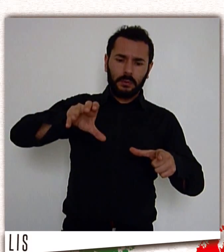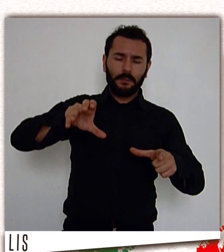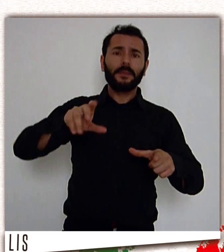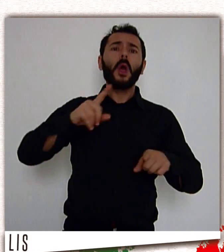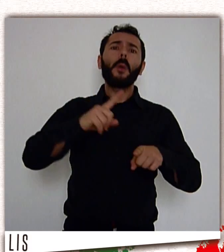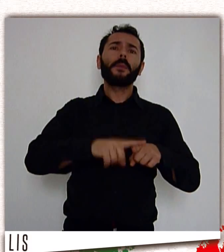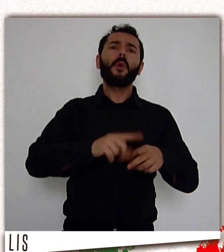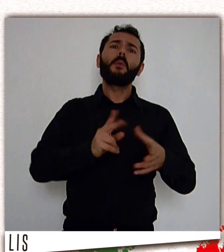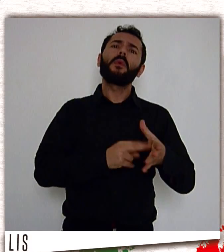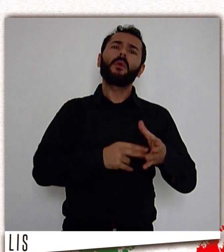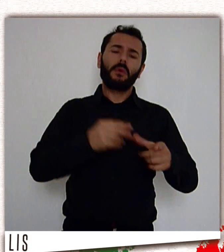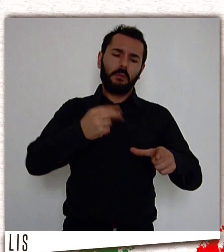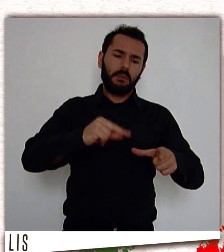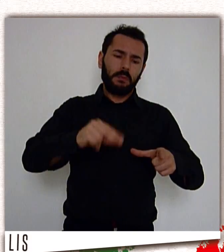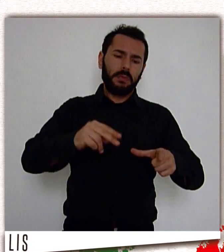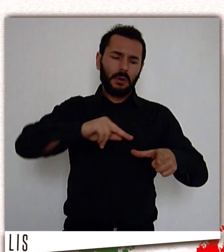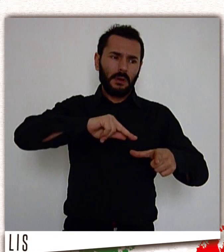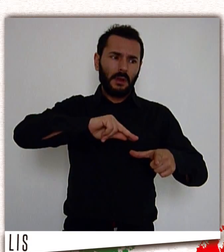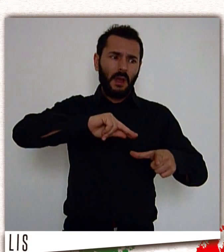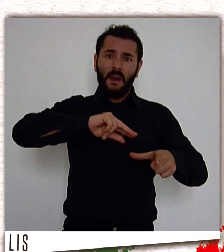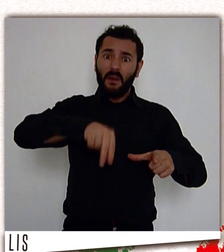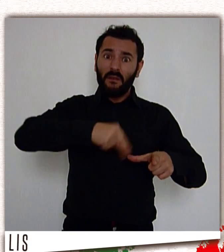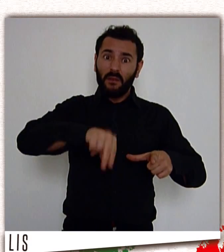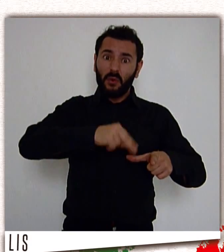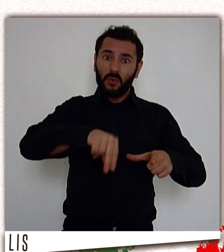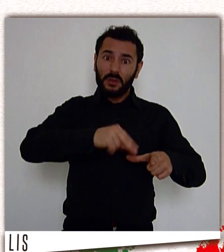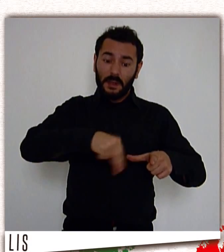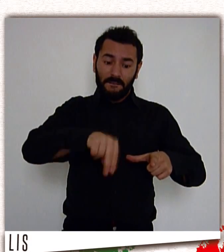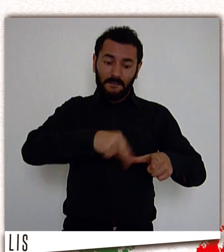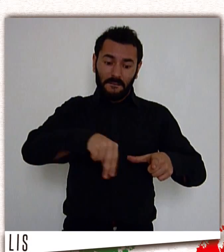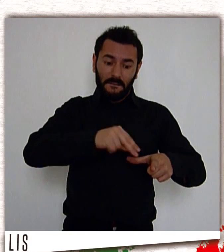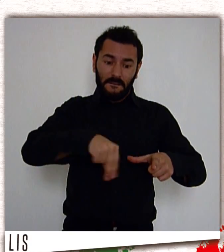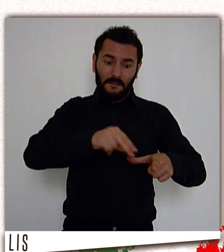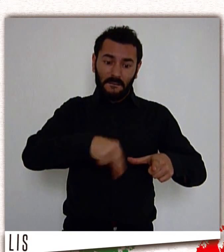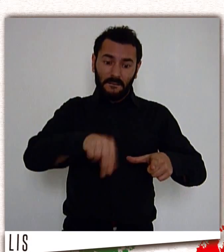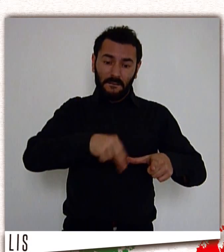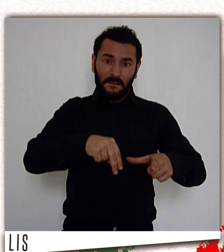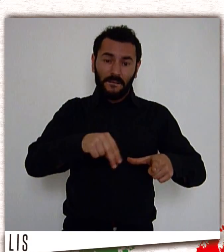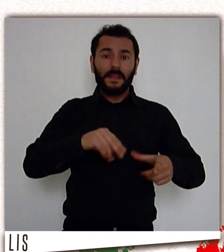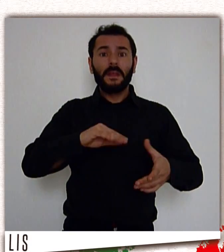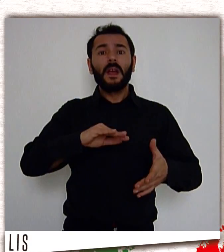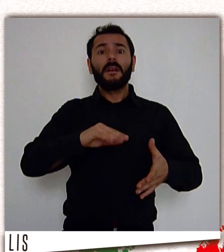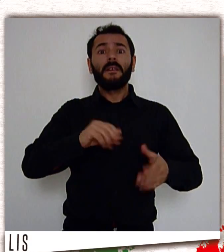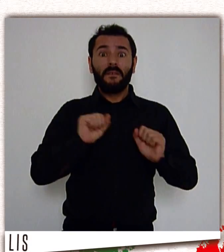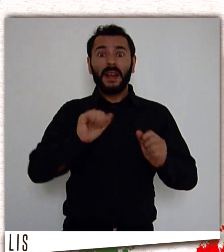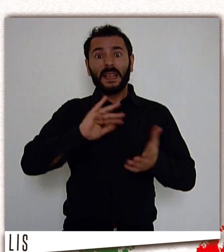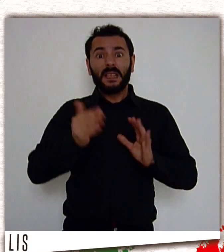pezzi e continuate a girare con una frusta per finire di freddare la galassia